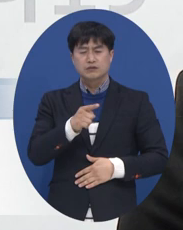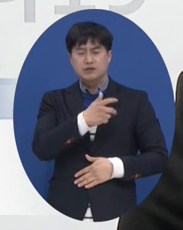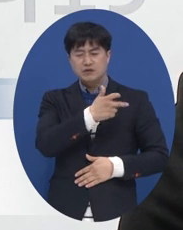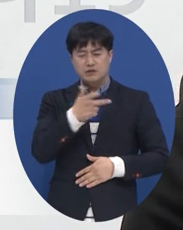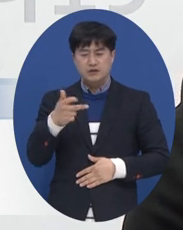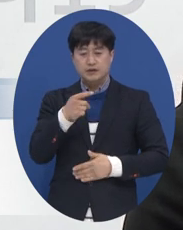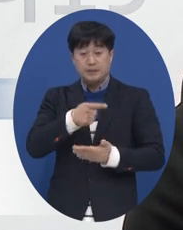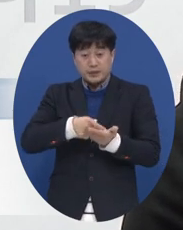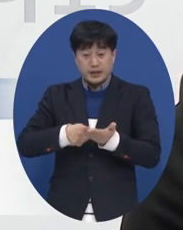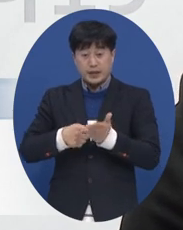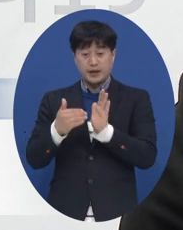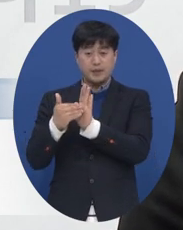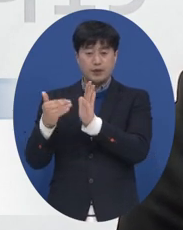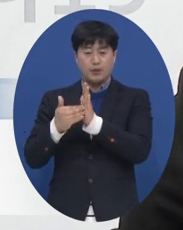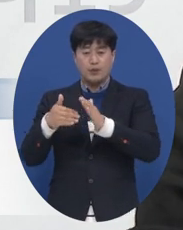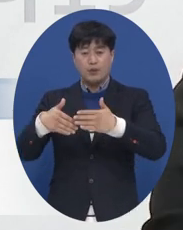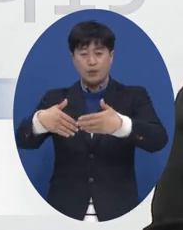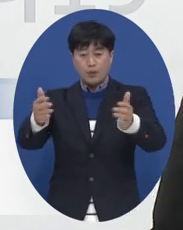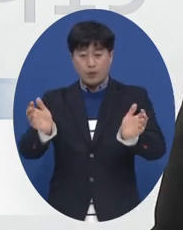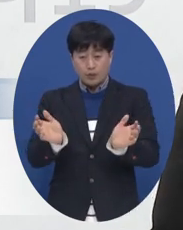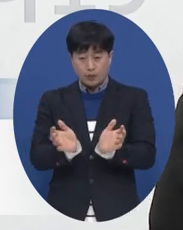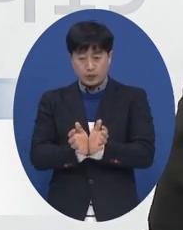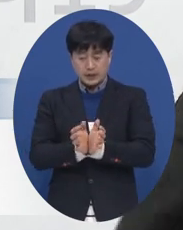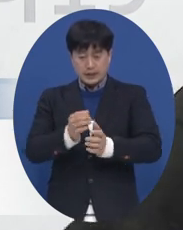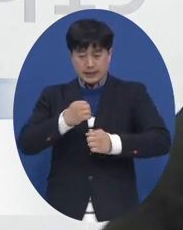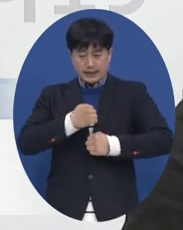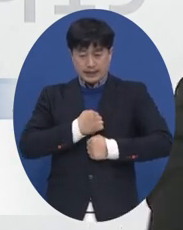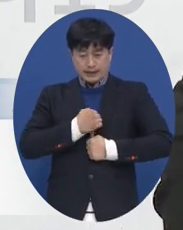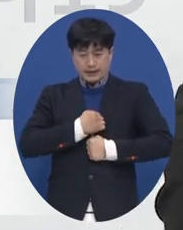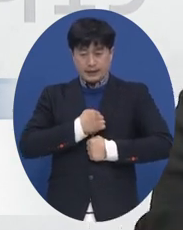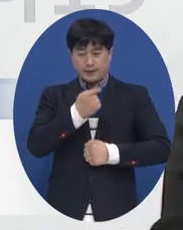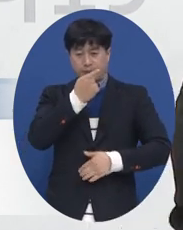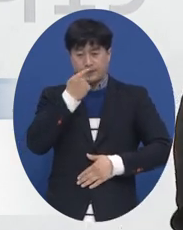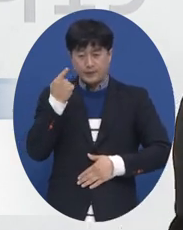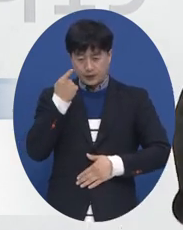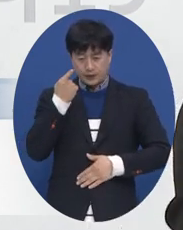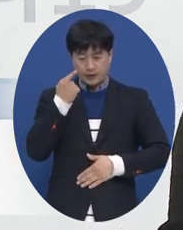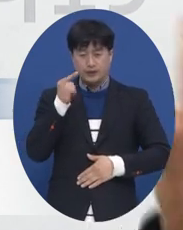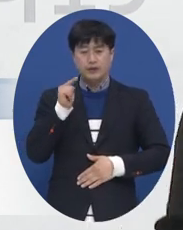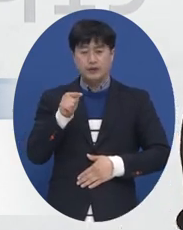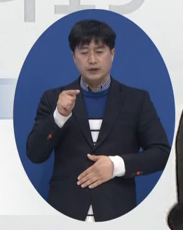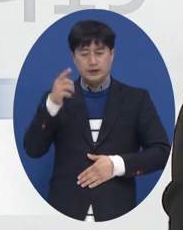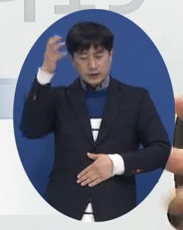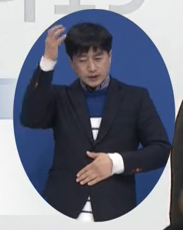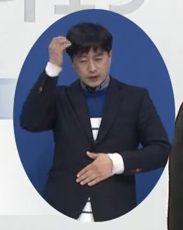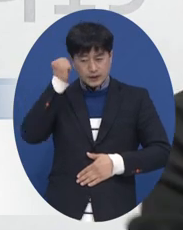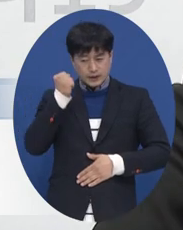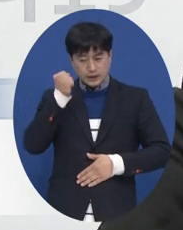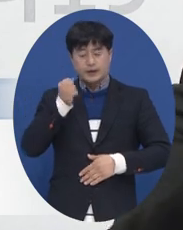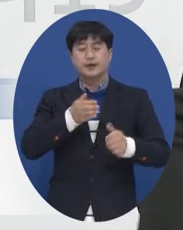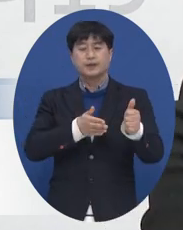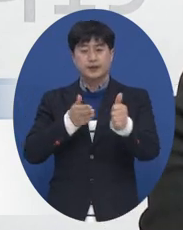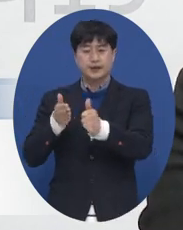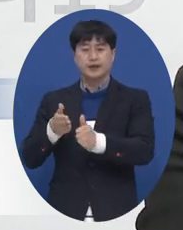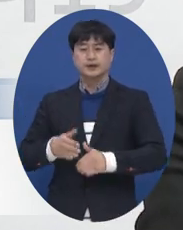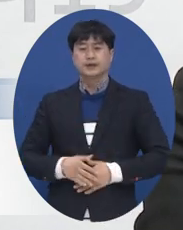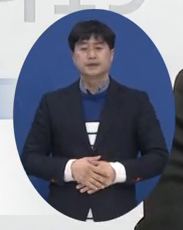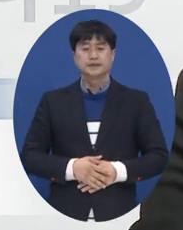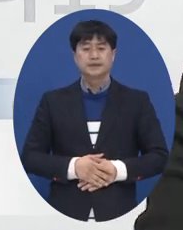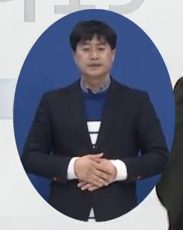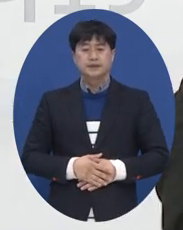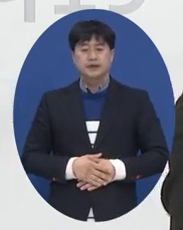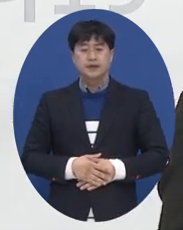그것이 더 큰 피해를 막고 공동체의 안전을 담보하는 길이라는 점을 명심해